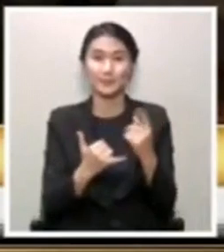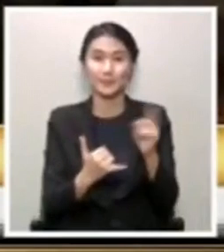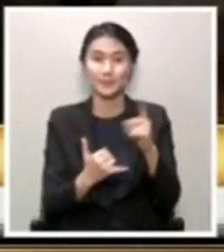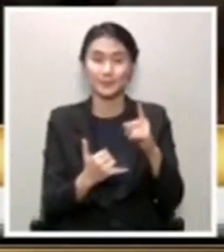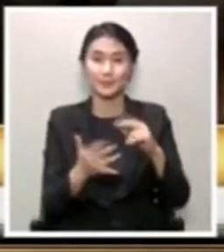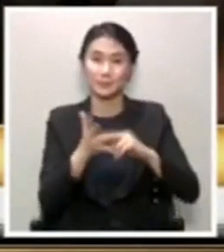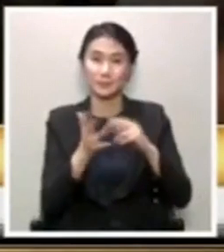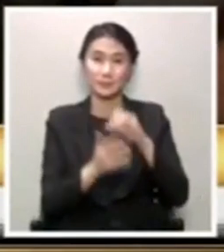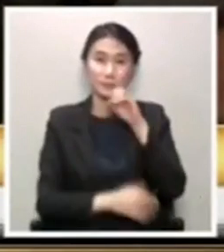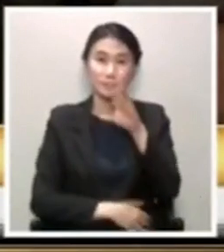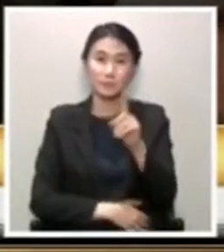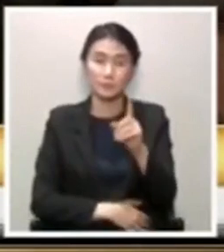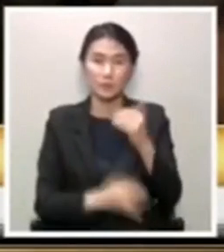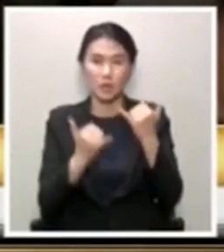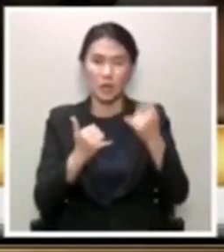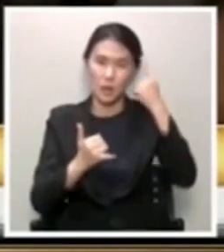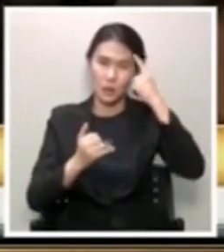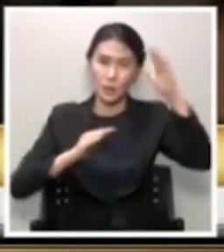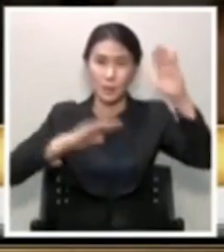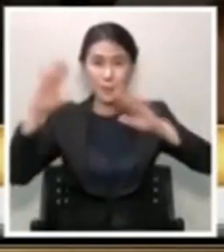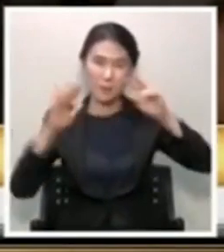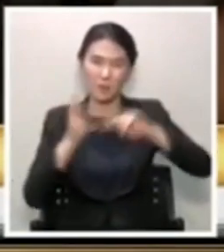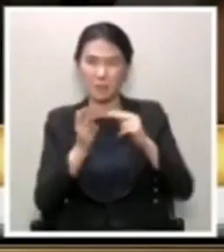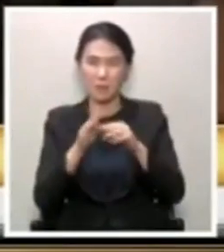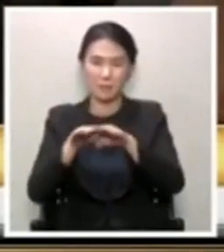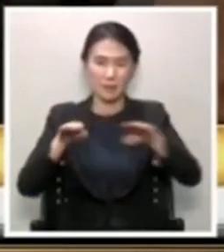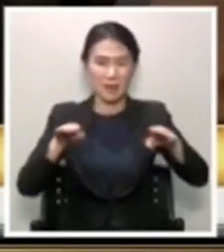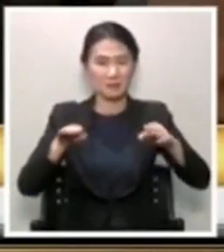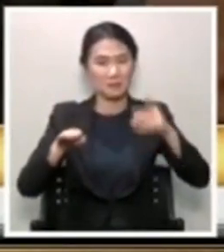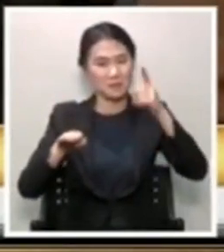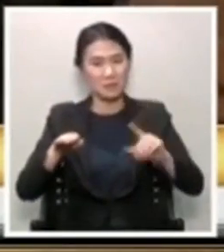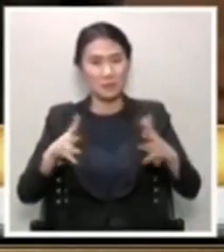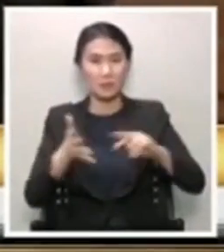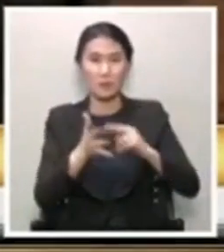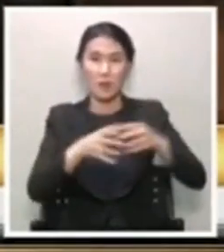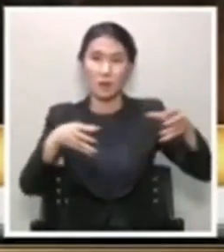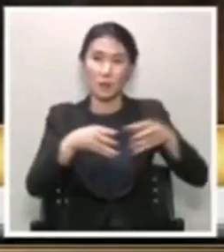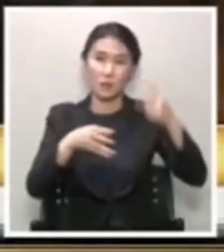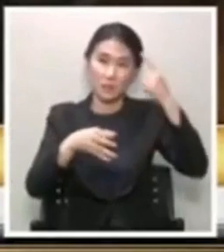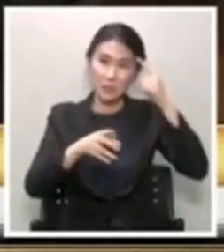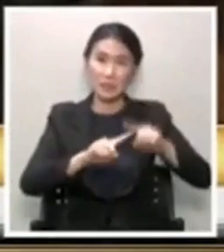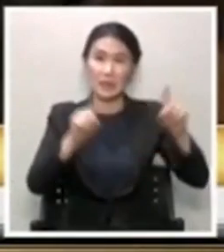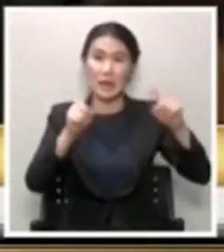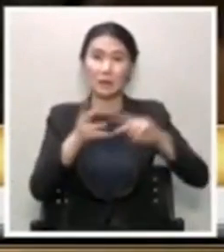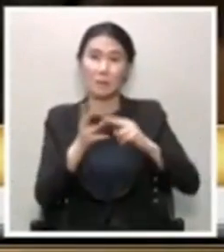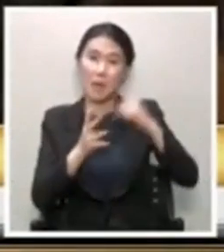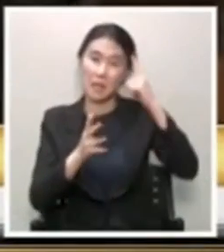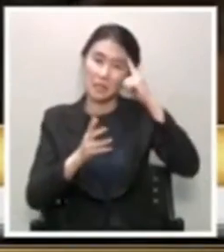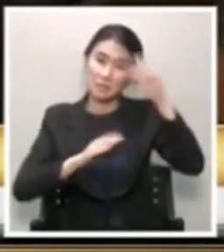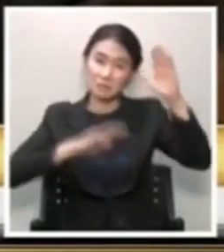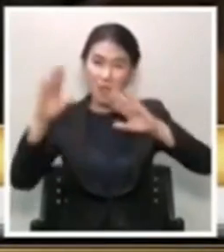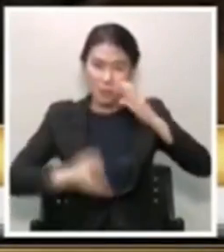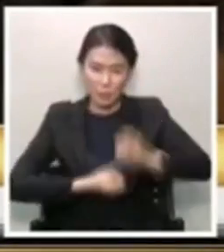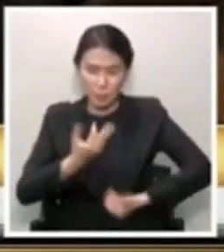ไม่สามารถจะบอกได้หรอกครับว่าการออกเสียงประชามตินั้นได้มาตรฐานเพราะฝ่ายที่ไม่เห็นด้วยไม่สามารถใช้เสรีภาพในการแสดงออกได้อย่างเต็ม